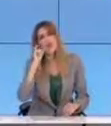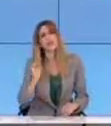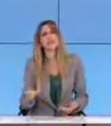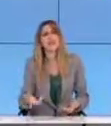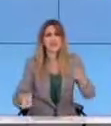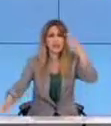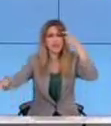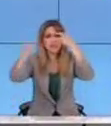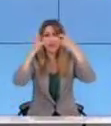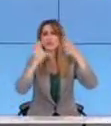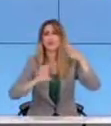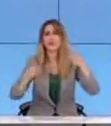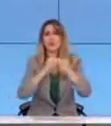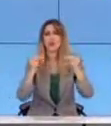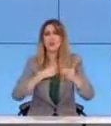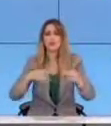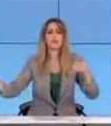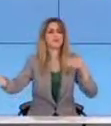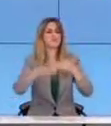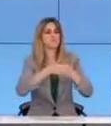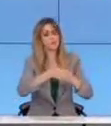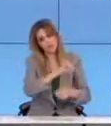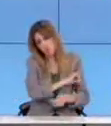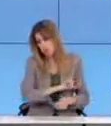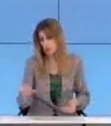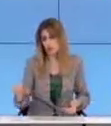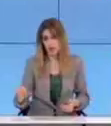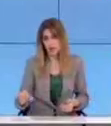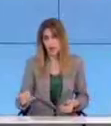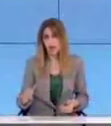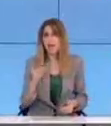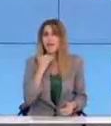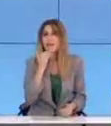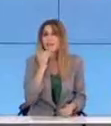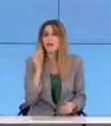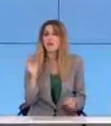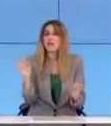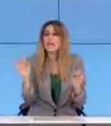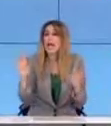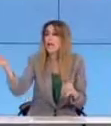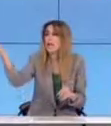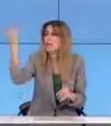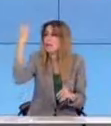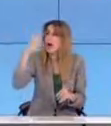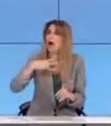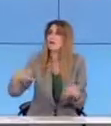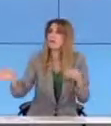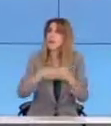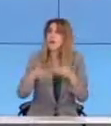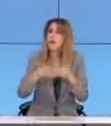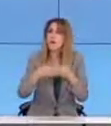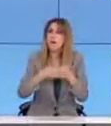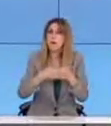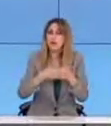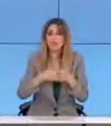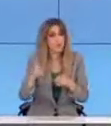δεν ήταν ποτέ κλειστές και δεν μπορεί να μας κατηγορήσει κανείς ότι δεν επιχειρήσαμε να λύσουμε και να αντιμετωπίσουμε προβλήματα. Δεν τα λύσαμε